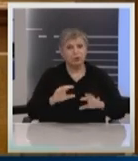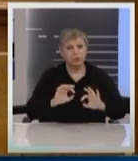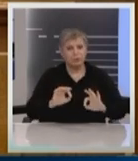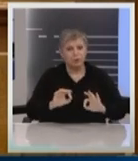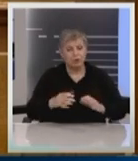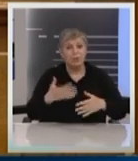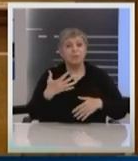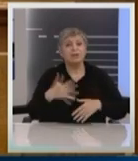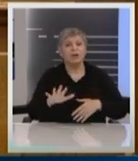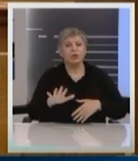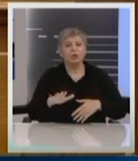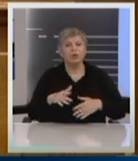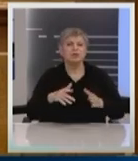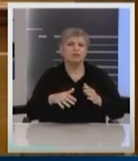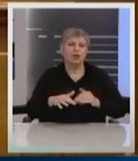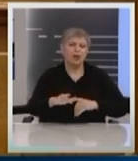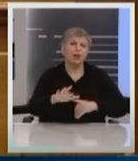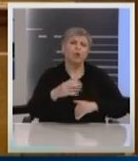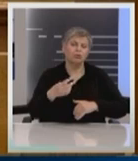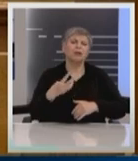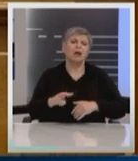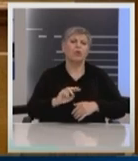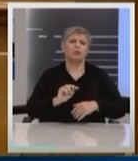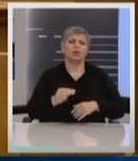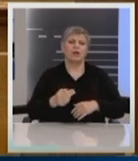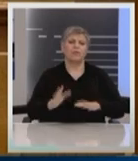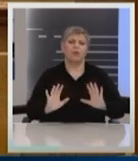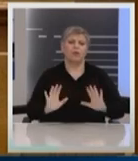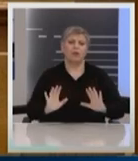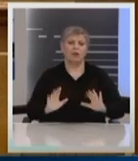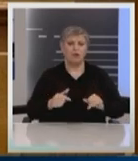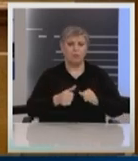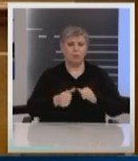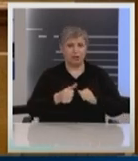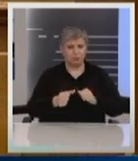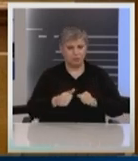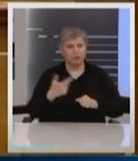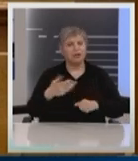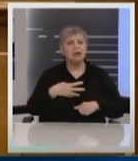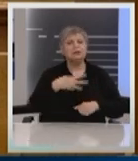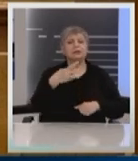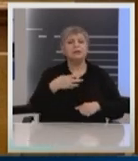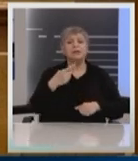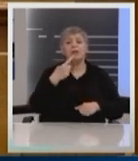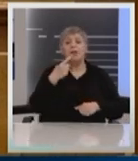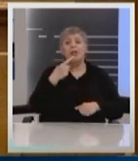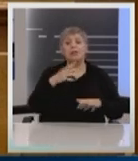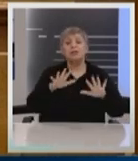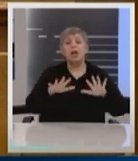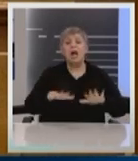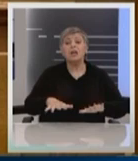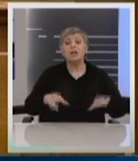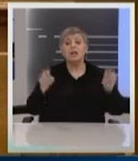παίρνει 300 ευρώ. Και όταν λέει το ΣΥΡΙΖΑ ότι την ανεργία την μειώνει, εννοεί με